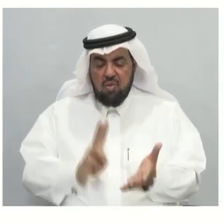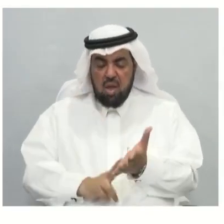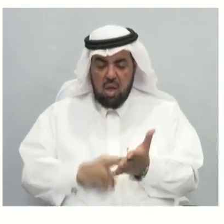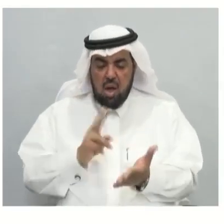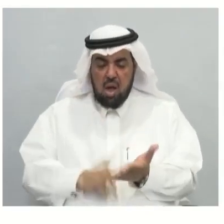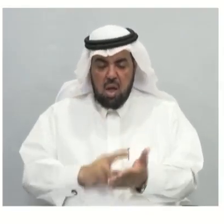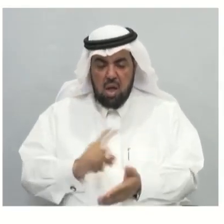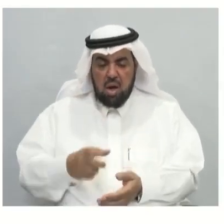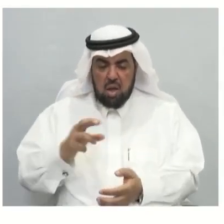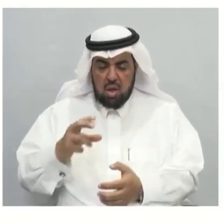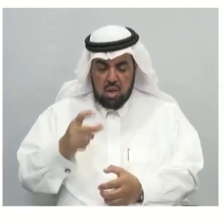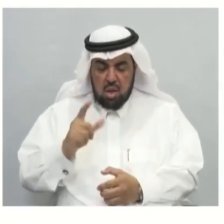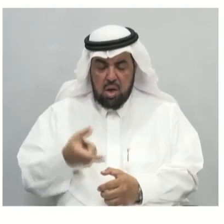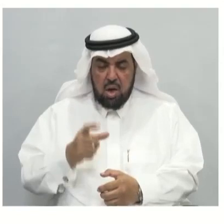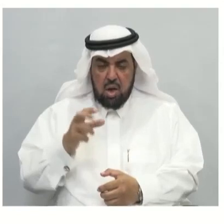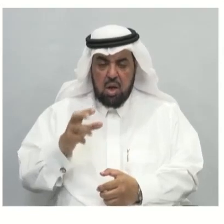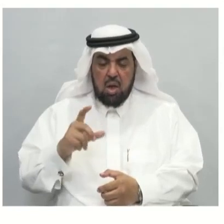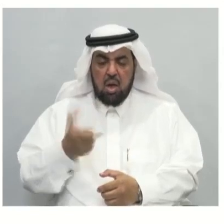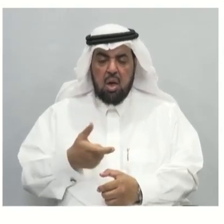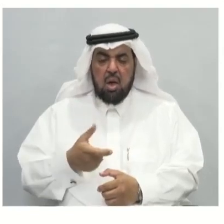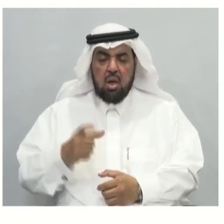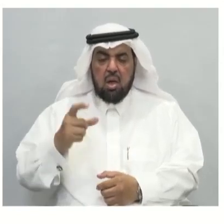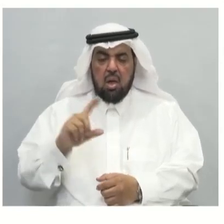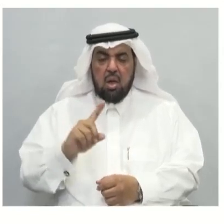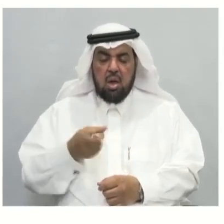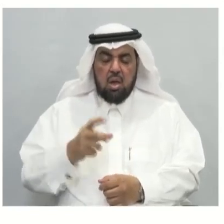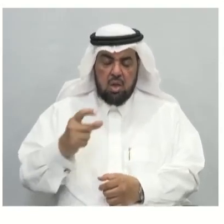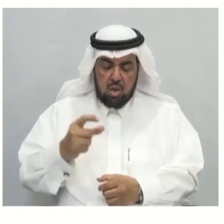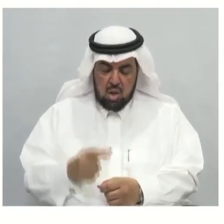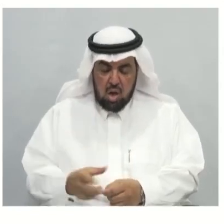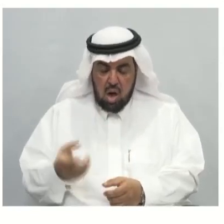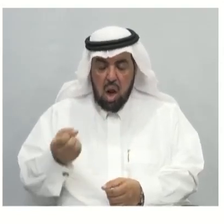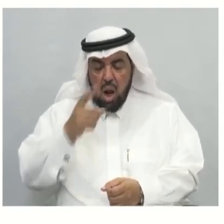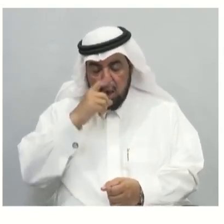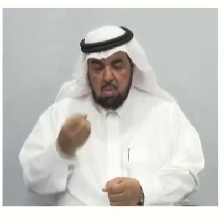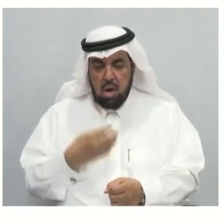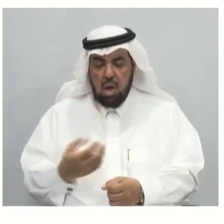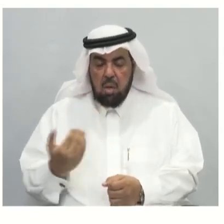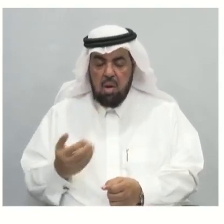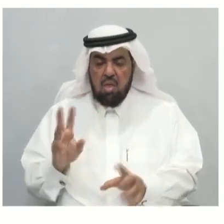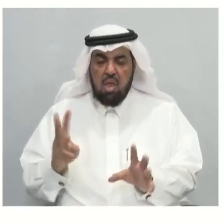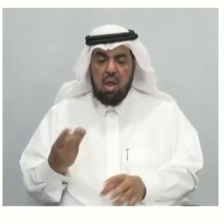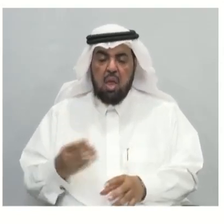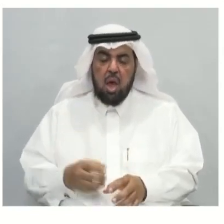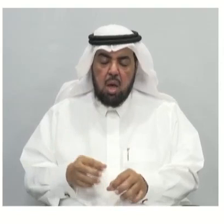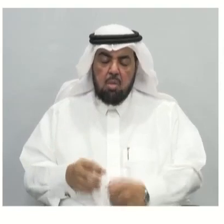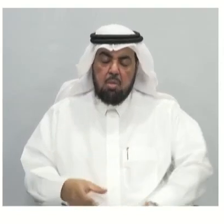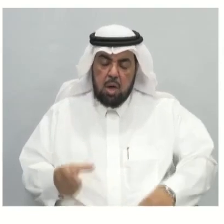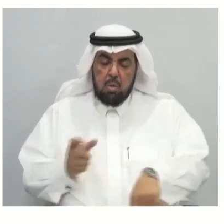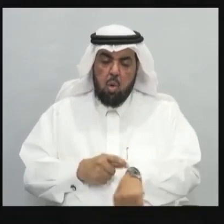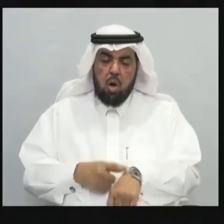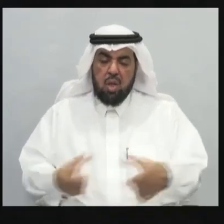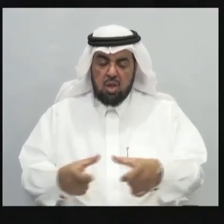مثلا في حال وجود ما يمن حضوركم يرجى ابلاغنا رسميا بذلك قبل ثلاثه ايام من موعد الاجتماع